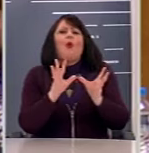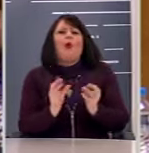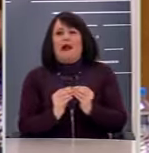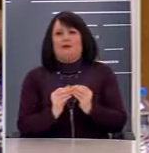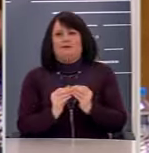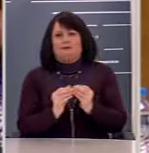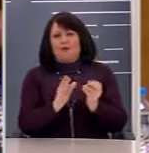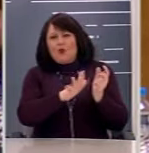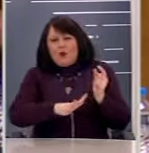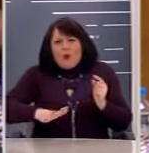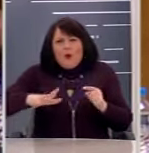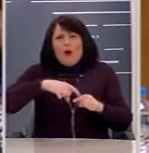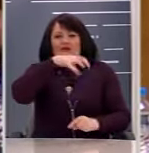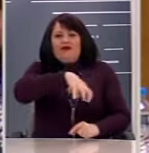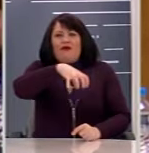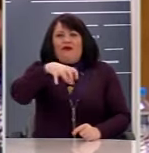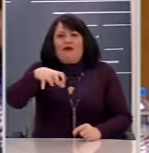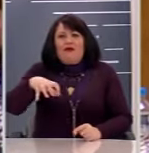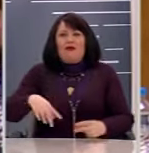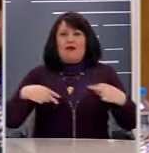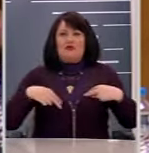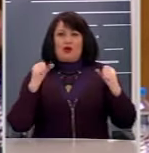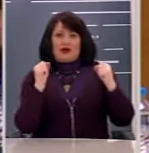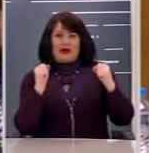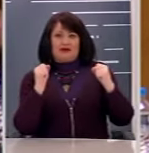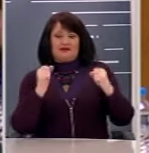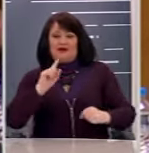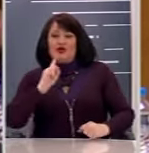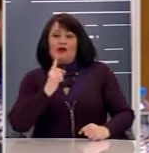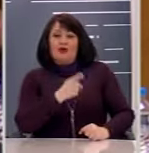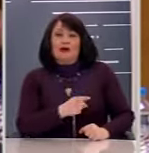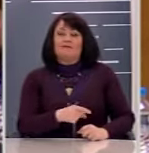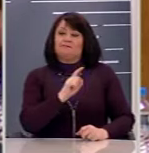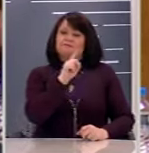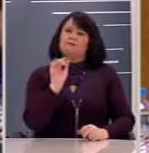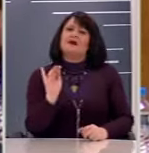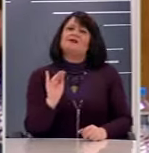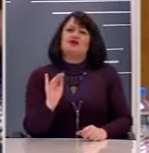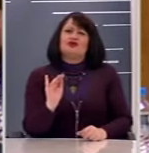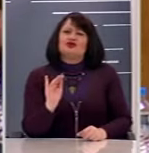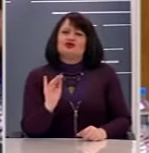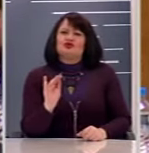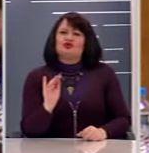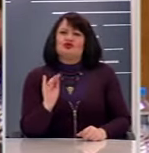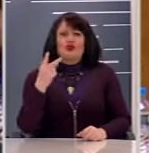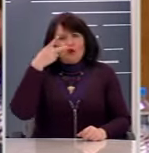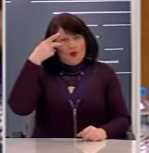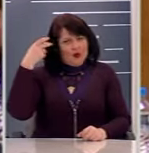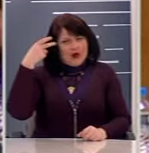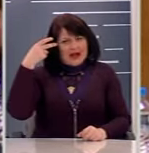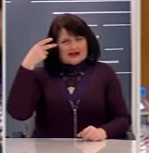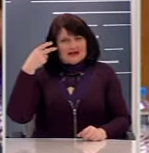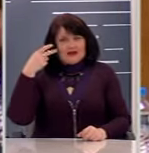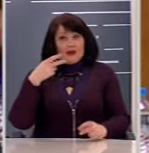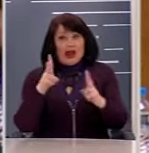σε όλους τους κεντρικούς φορείς του Υπουργείου. Να σας ρωτήσω, στο στο Νάσιο κάνατε ποτέ